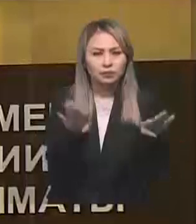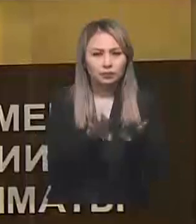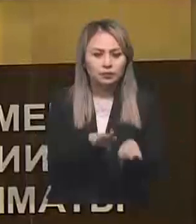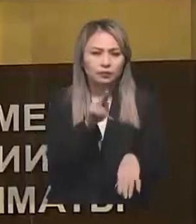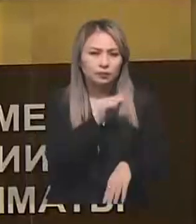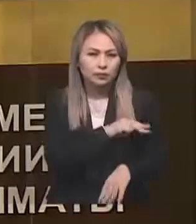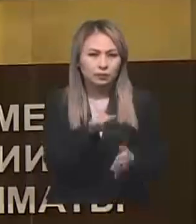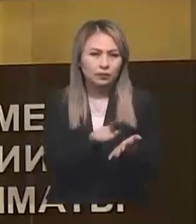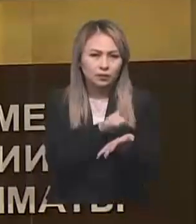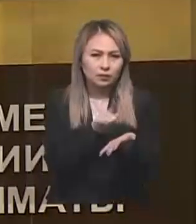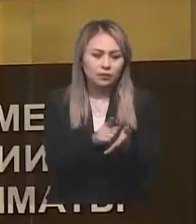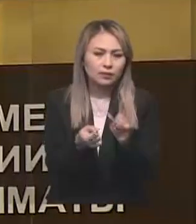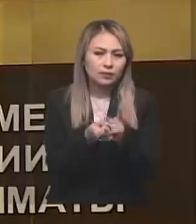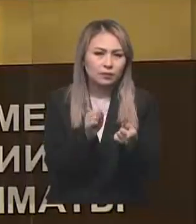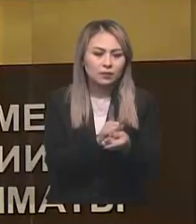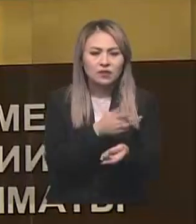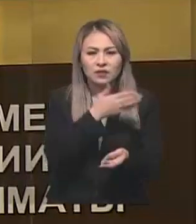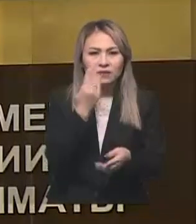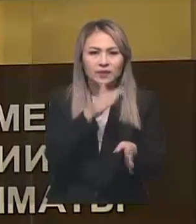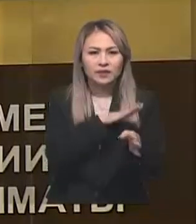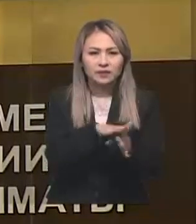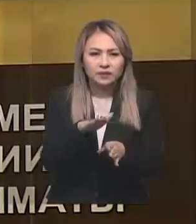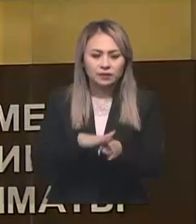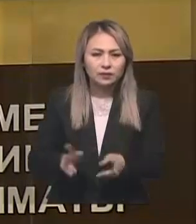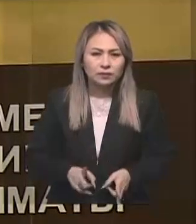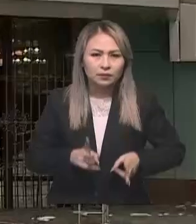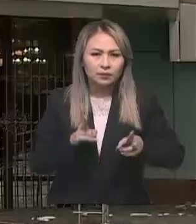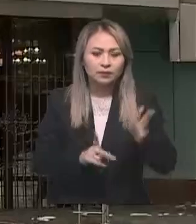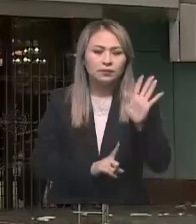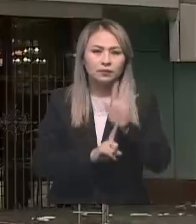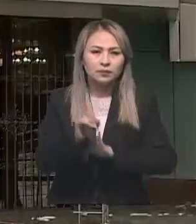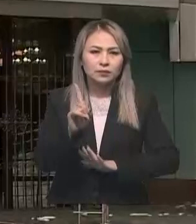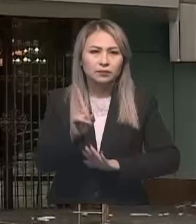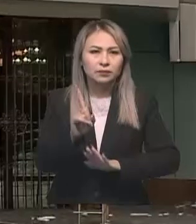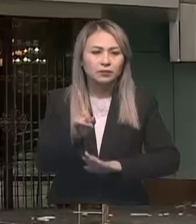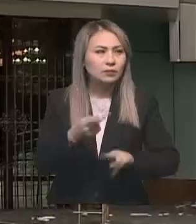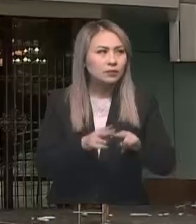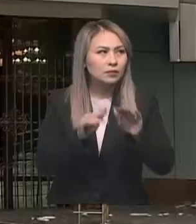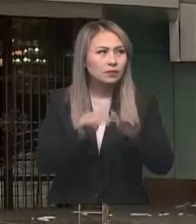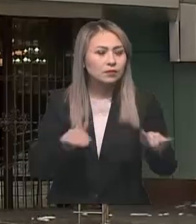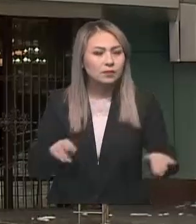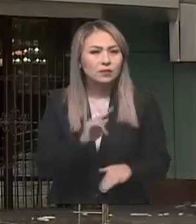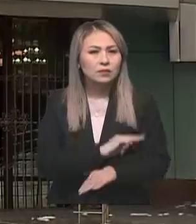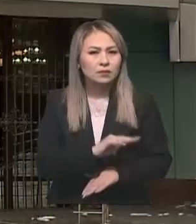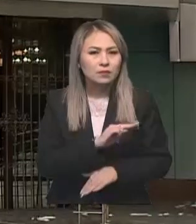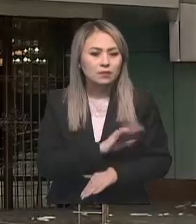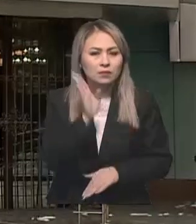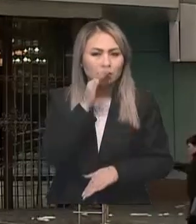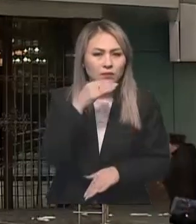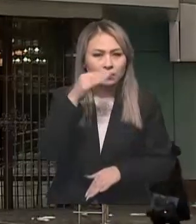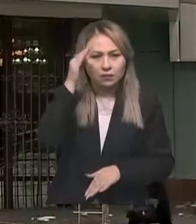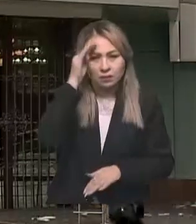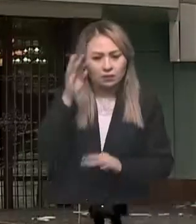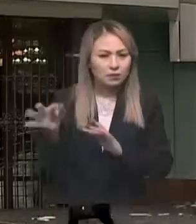қызметтік міндеттерін тиісінше орындамау дерегіне бойынша қылмыстық іс тергелуде деп хабарлайды. Балабақша қызметкерлері және